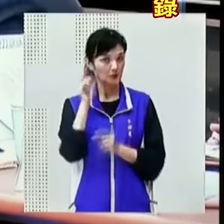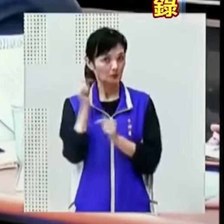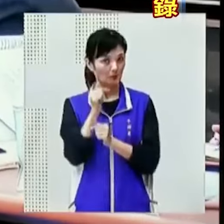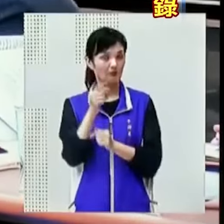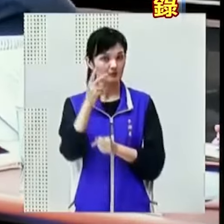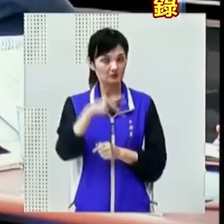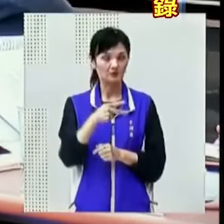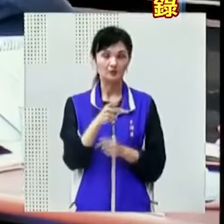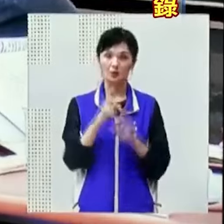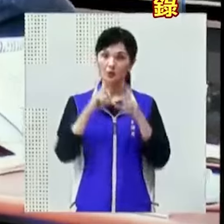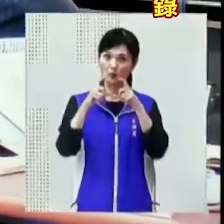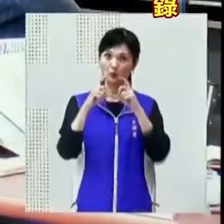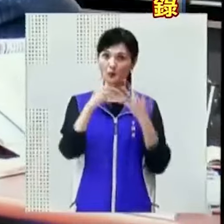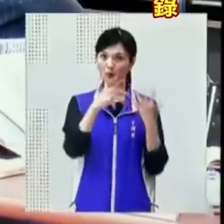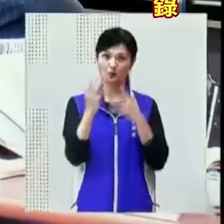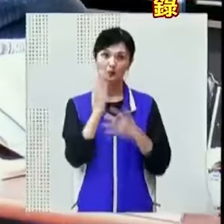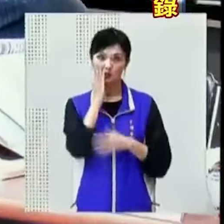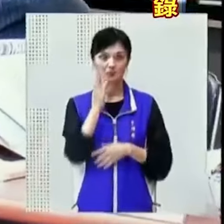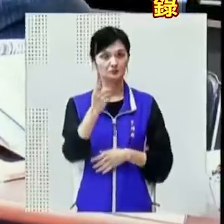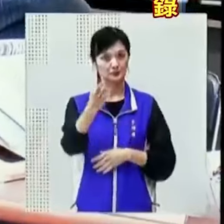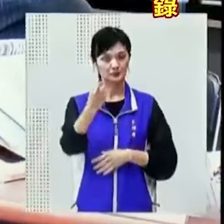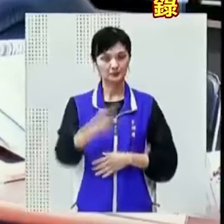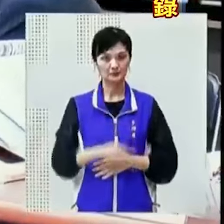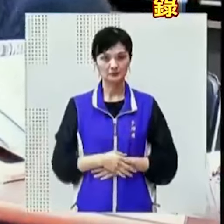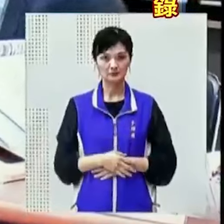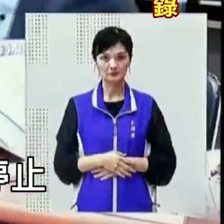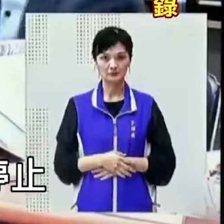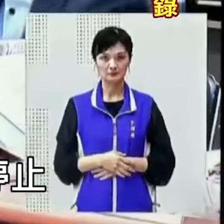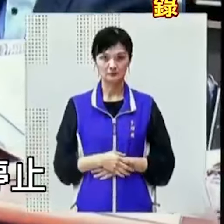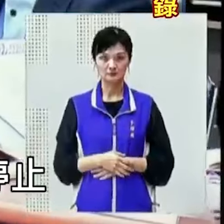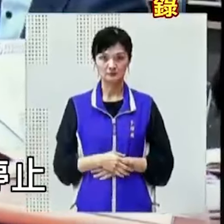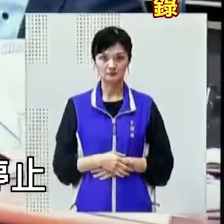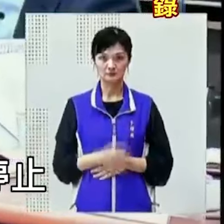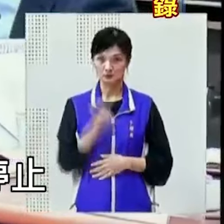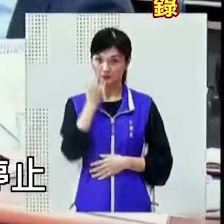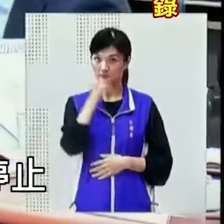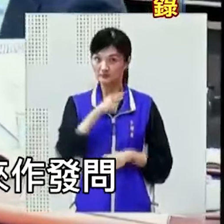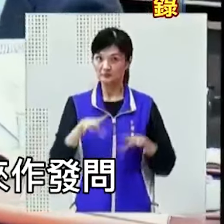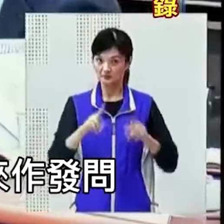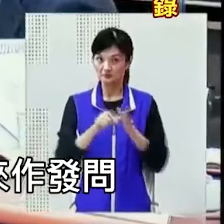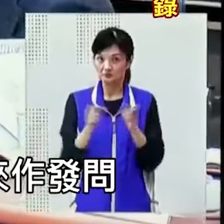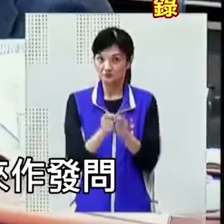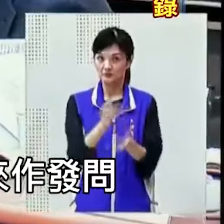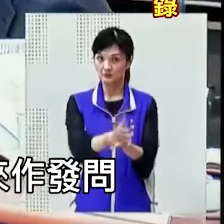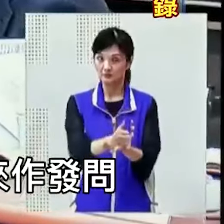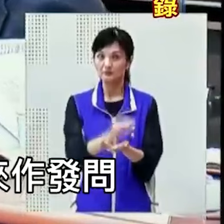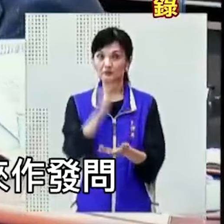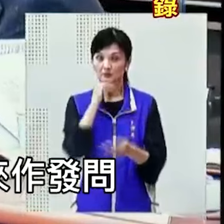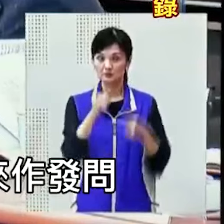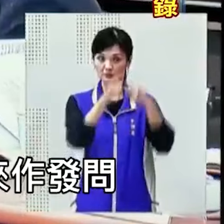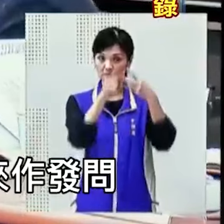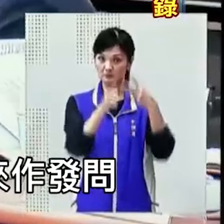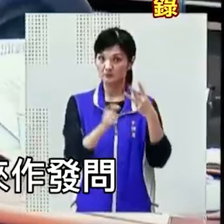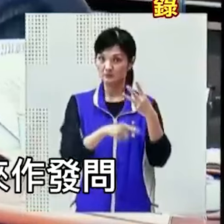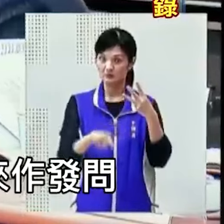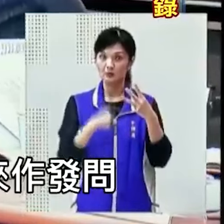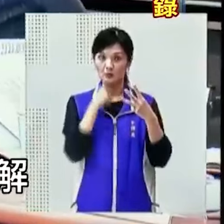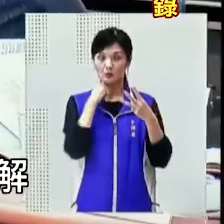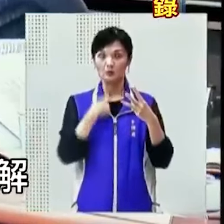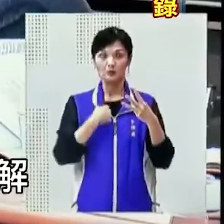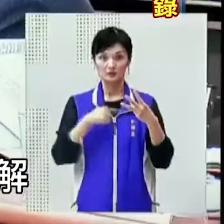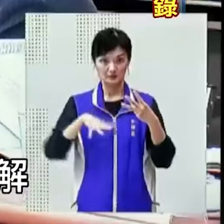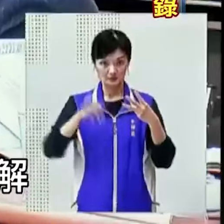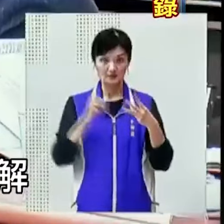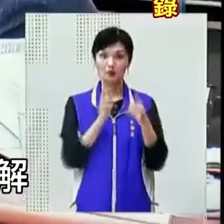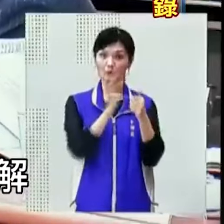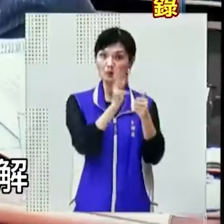法问问题。所以呢，代理人建议说，要不然就是现在暂时停止，我们针对前三位的问题先来做发问，或者